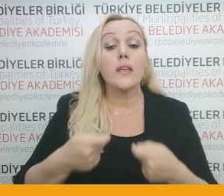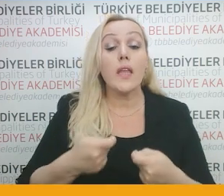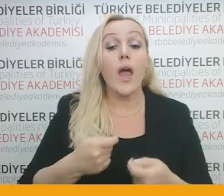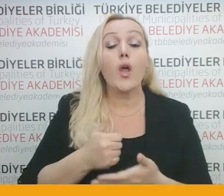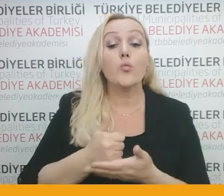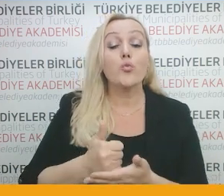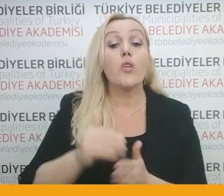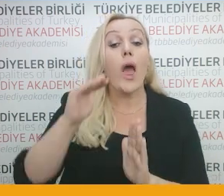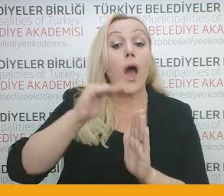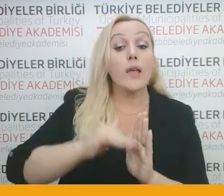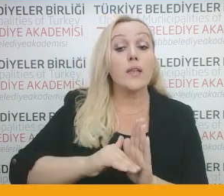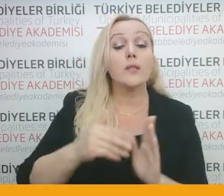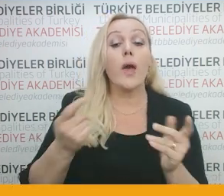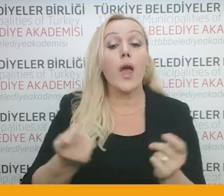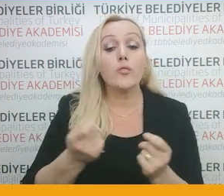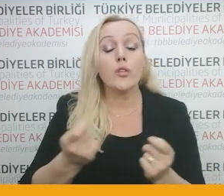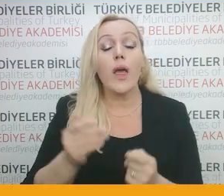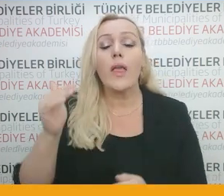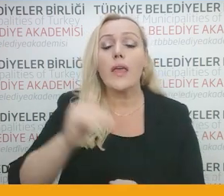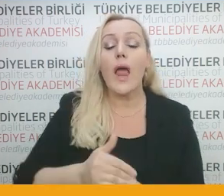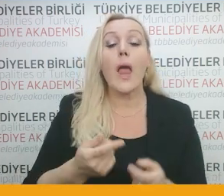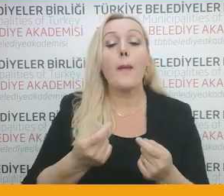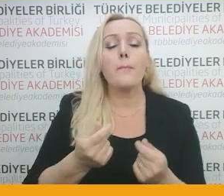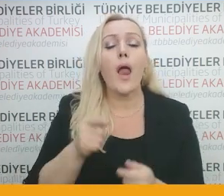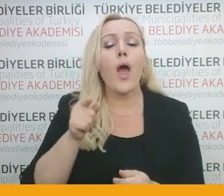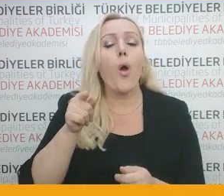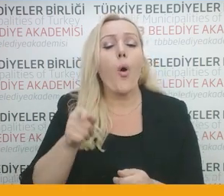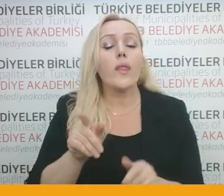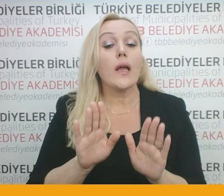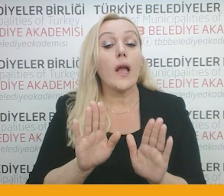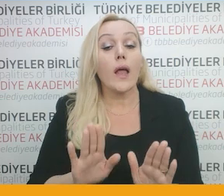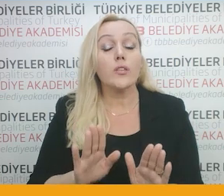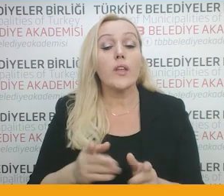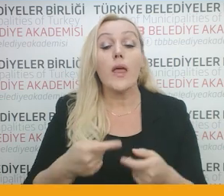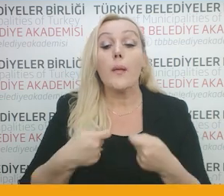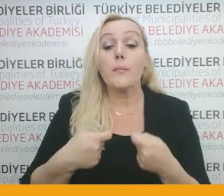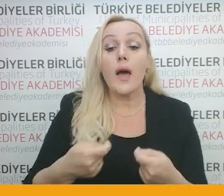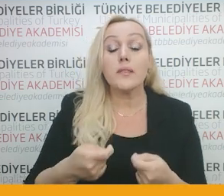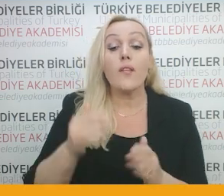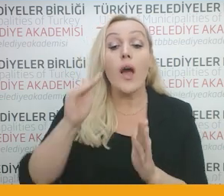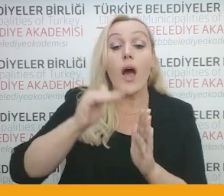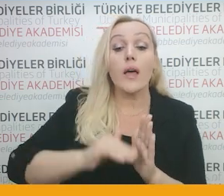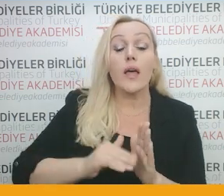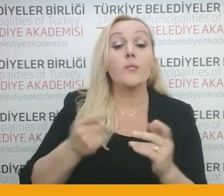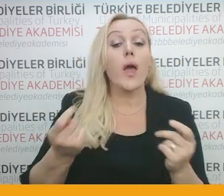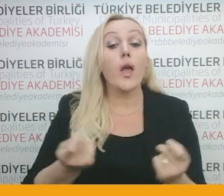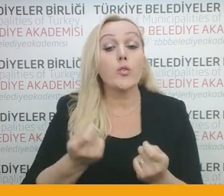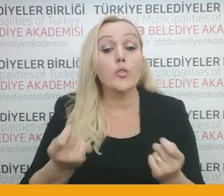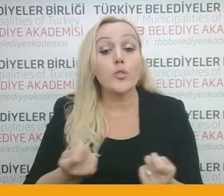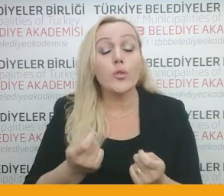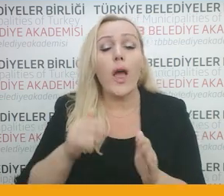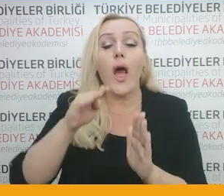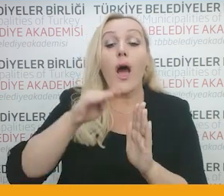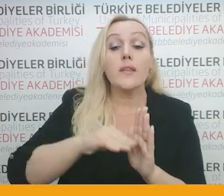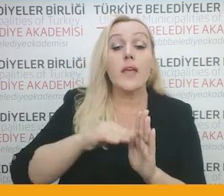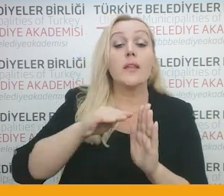azaltmaya çalışıyoruz. Gelirimiz belli bir oranda sabit olduğu için giderleri azaltmaya çalışıyoruz. Hala